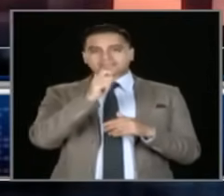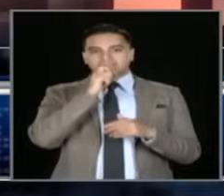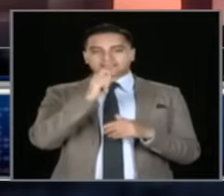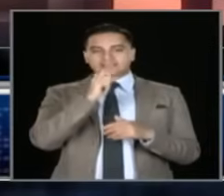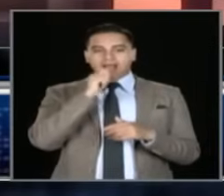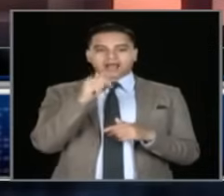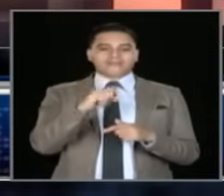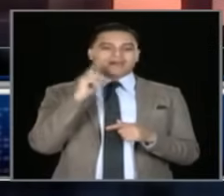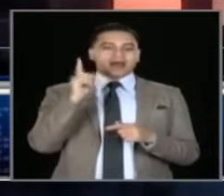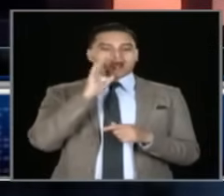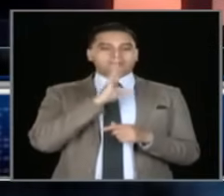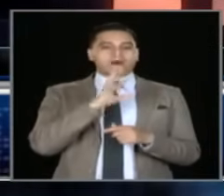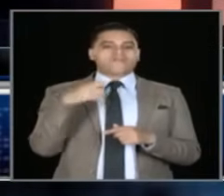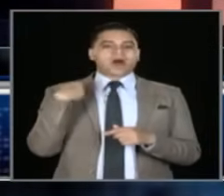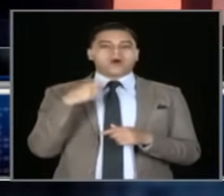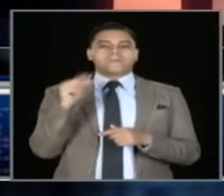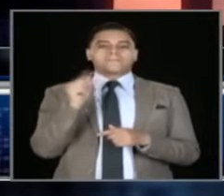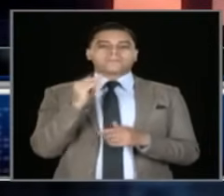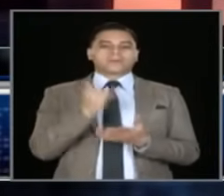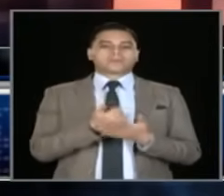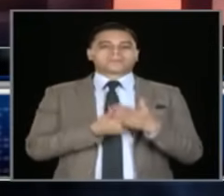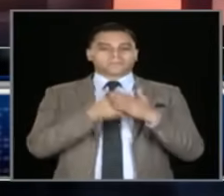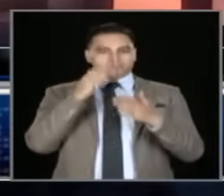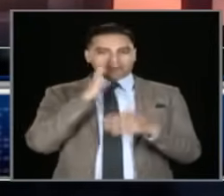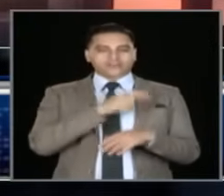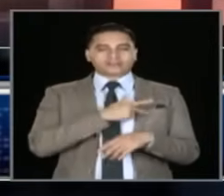كان مشهور باسم العم آرثر.